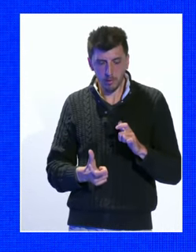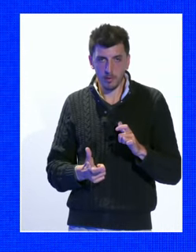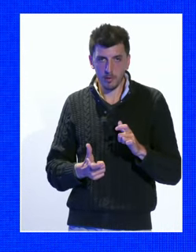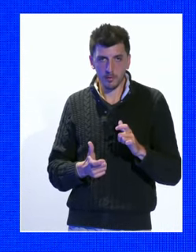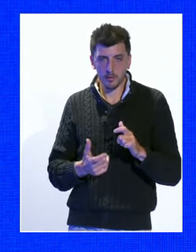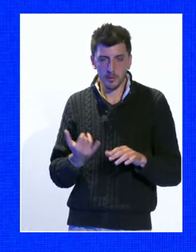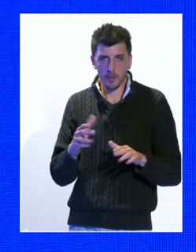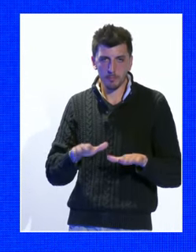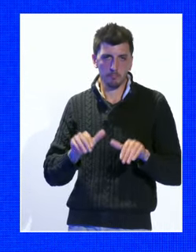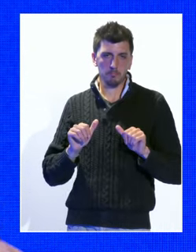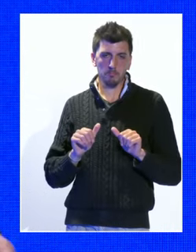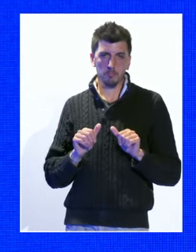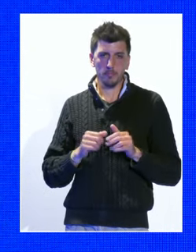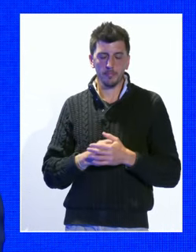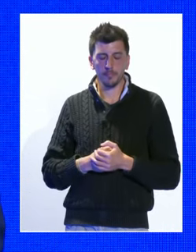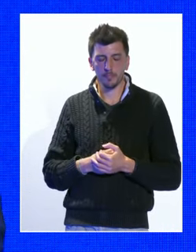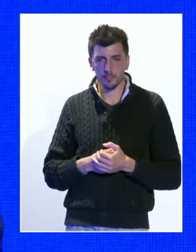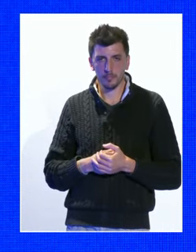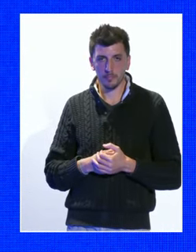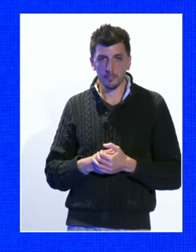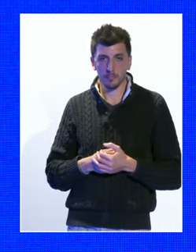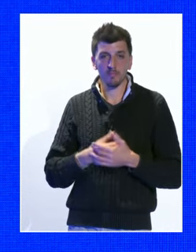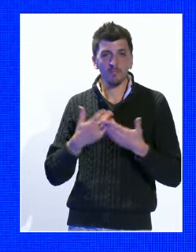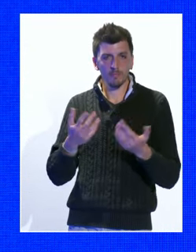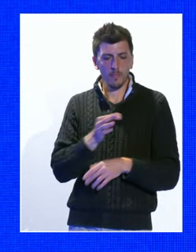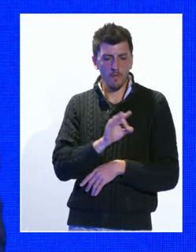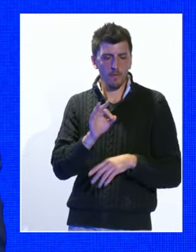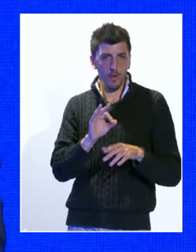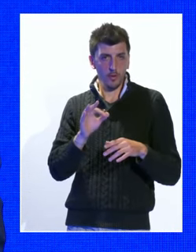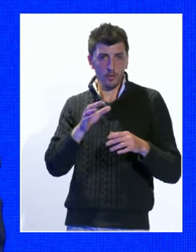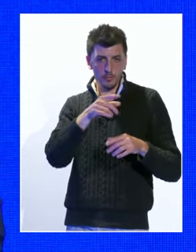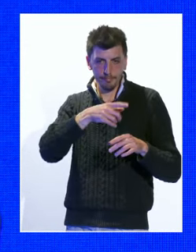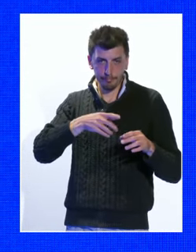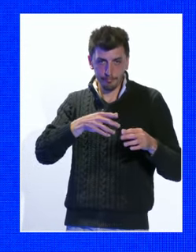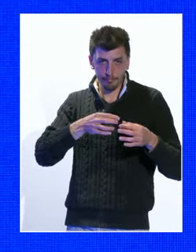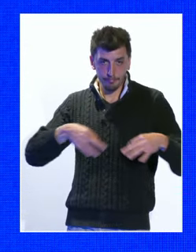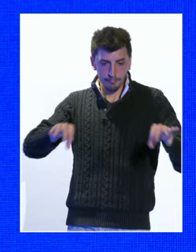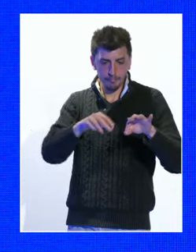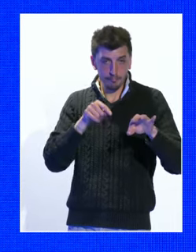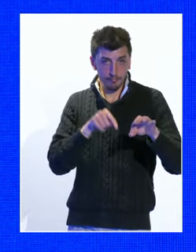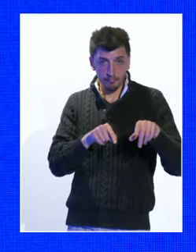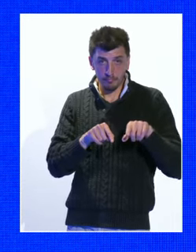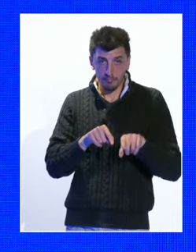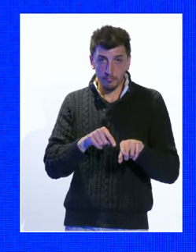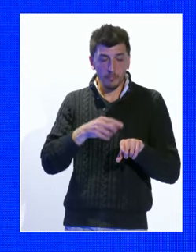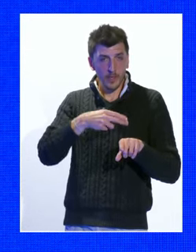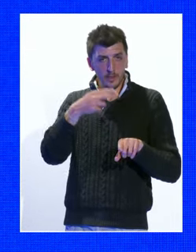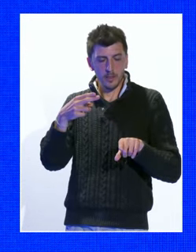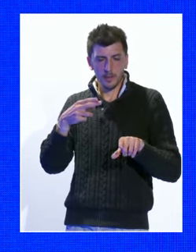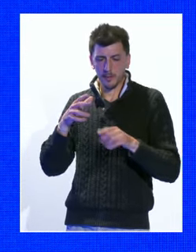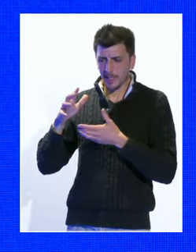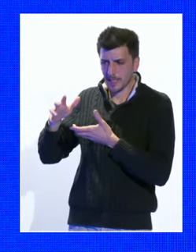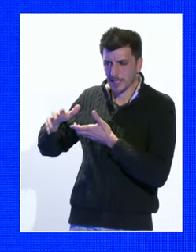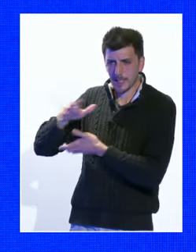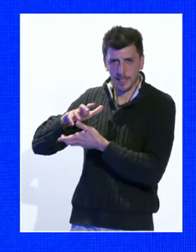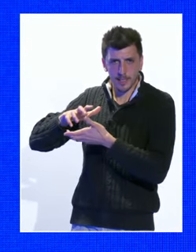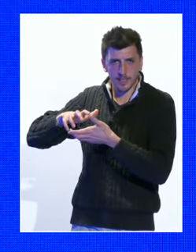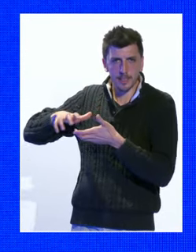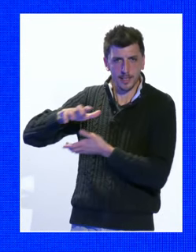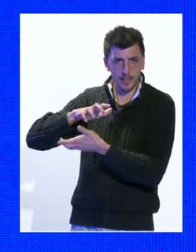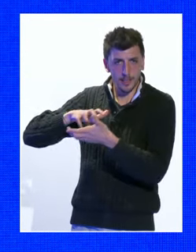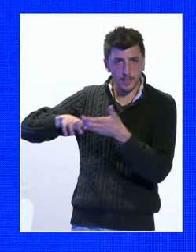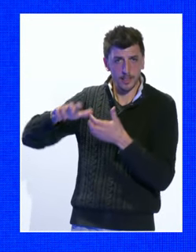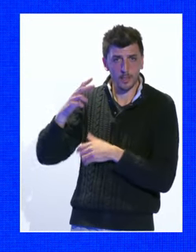déséquilibres, français, nationaux, après trois crises majeures et successives,